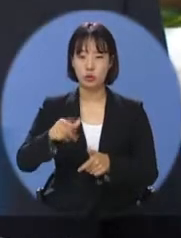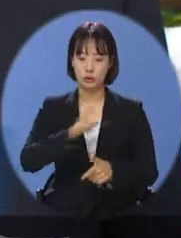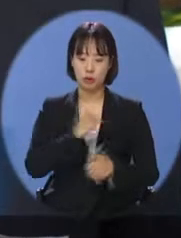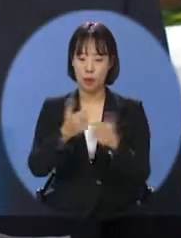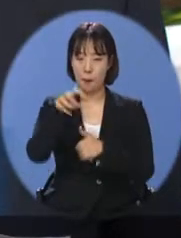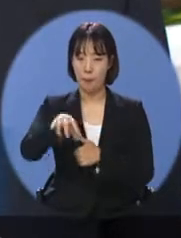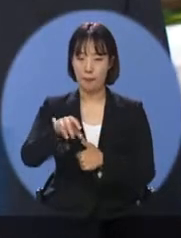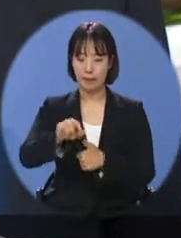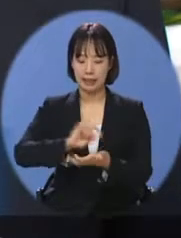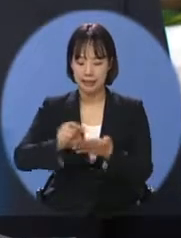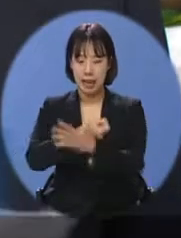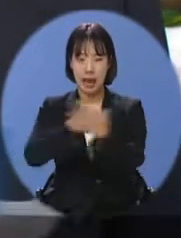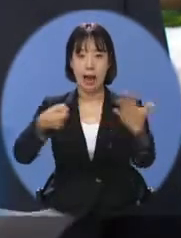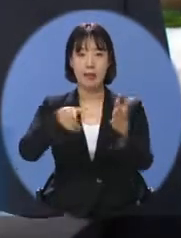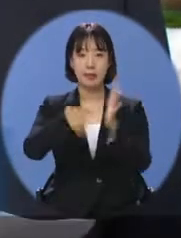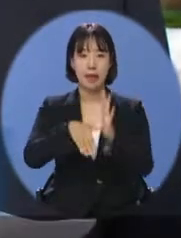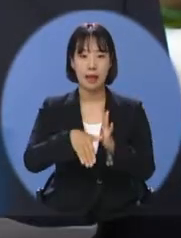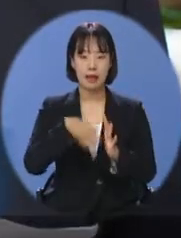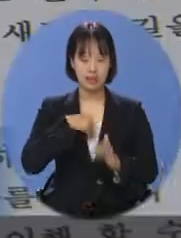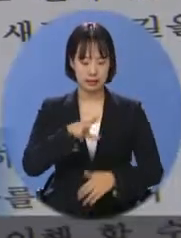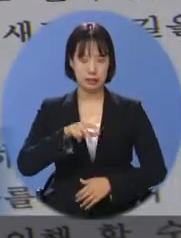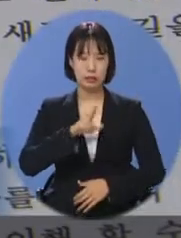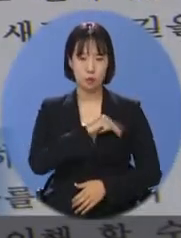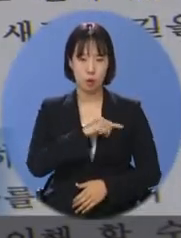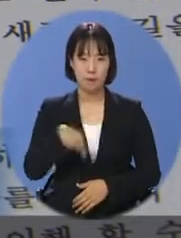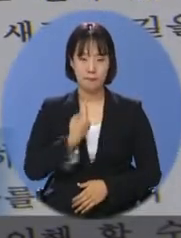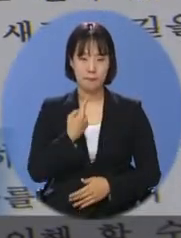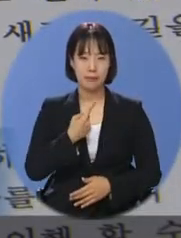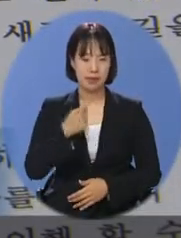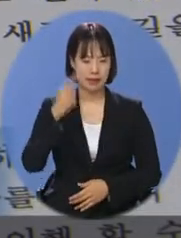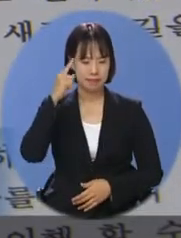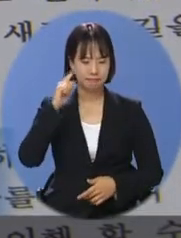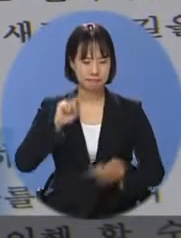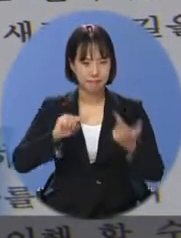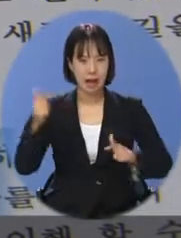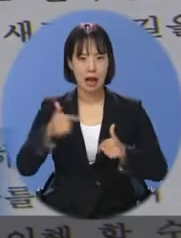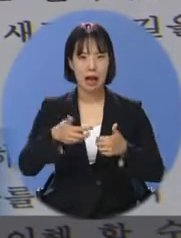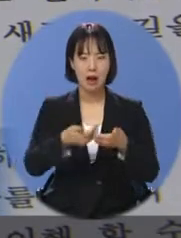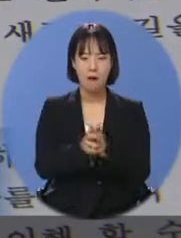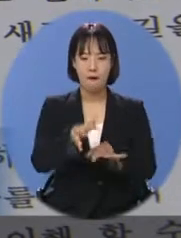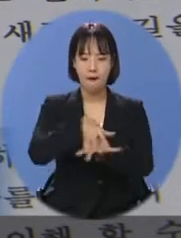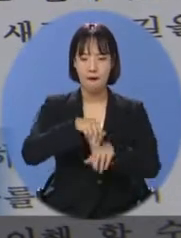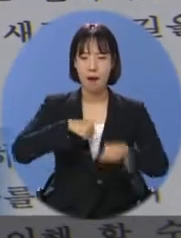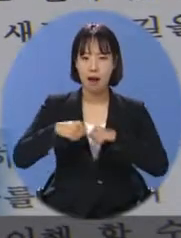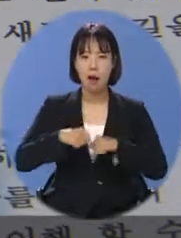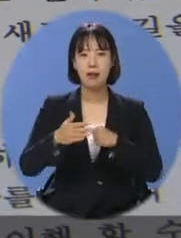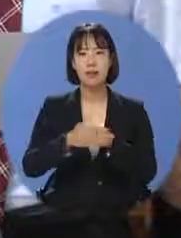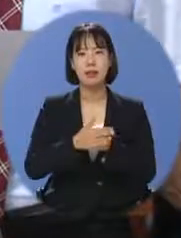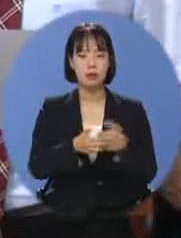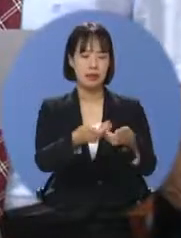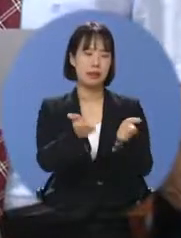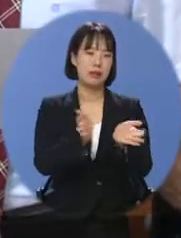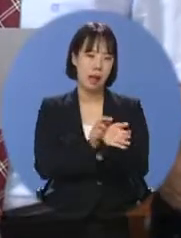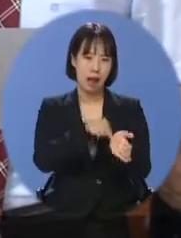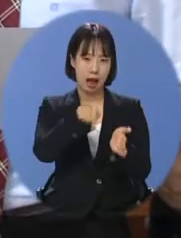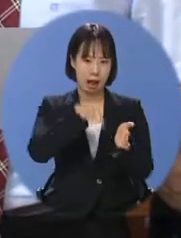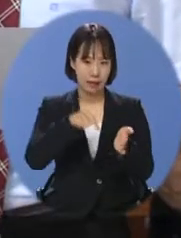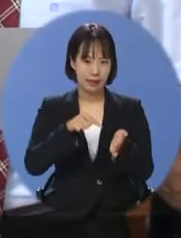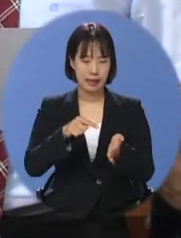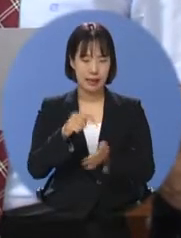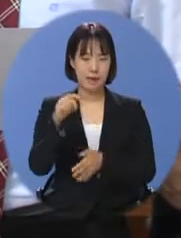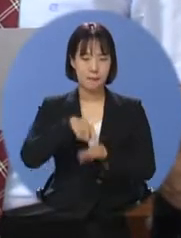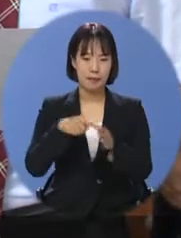열고 의원들 스스로가 소속된 정당을 부정하고 패거리 정치를 자행하고 있다며 평당원 협의회는 한치의